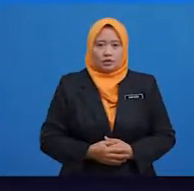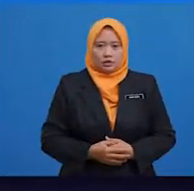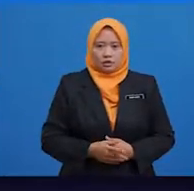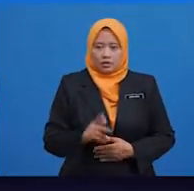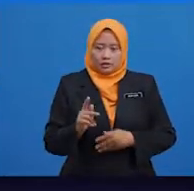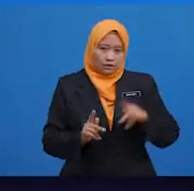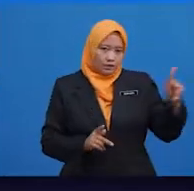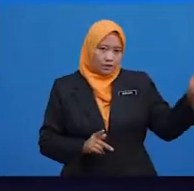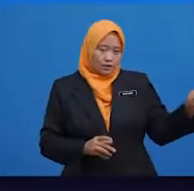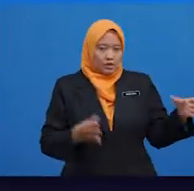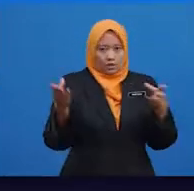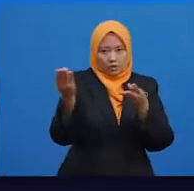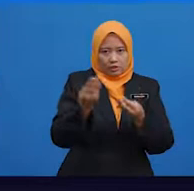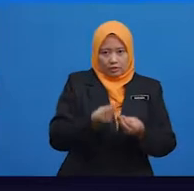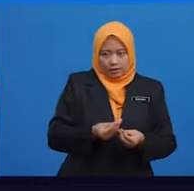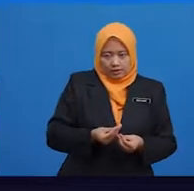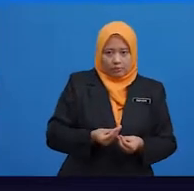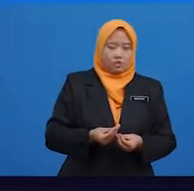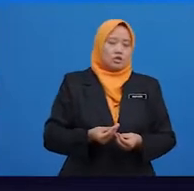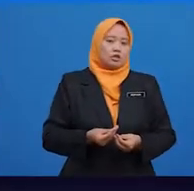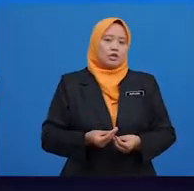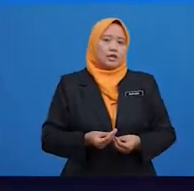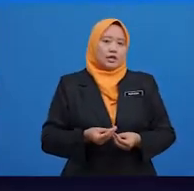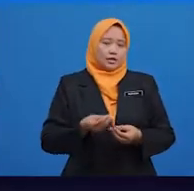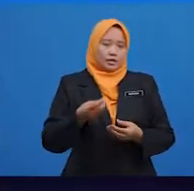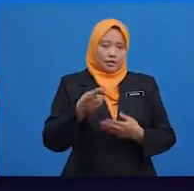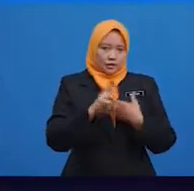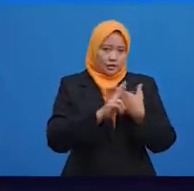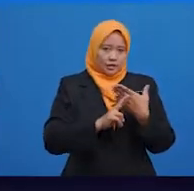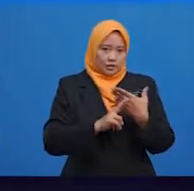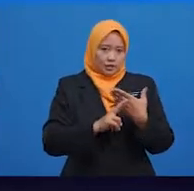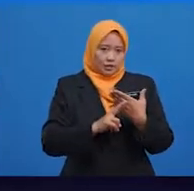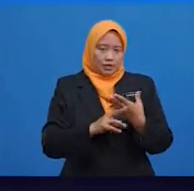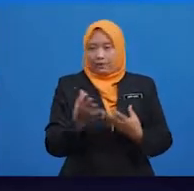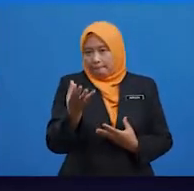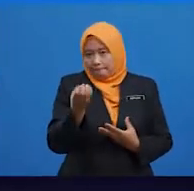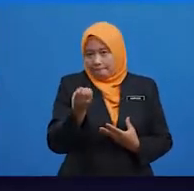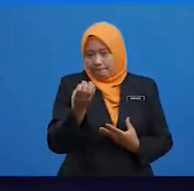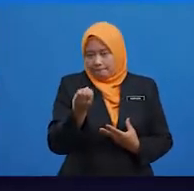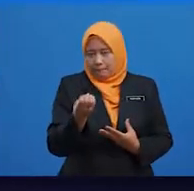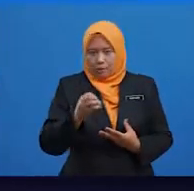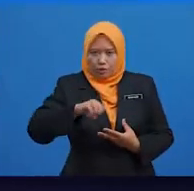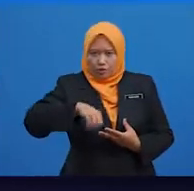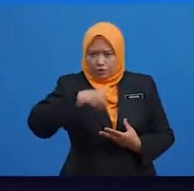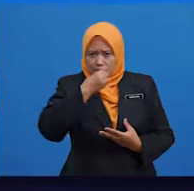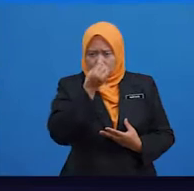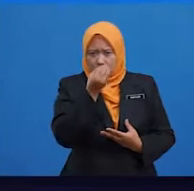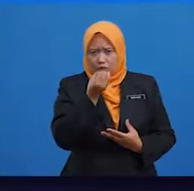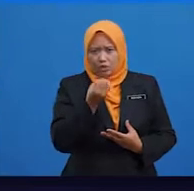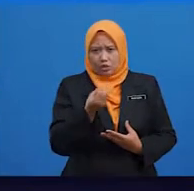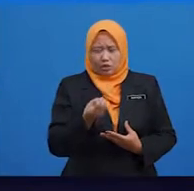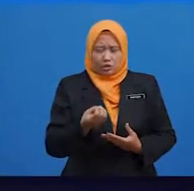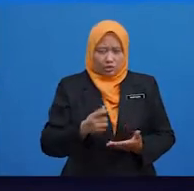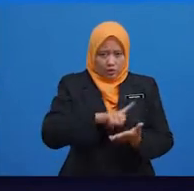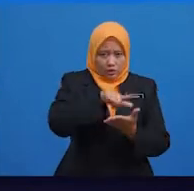oksigen. Selepas itu, ia akan mengepam darah kaya oksigen untuk dihantar ke